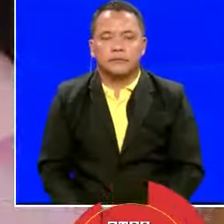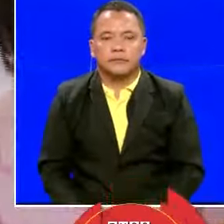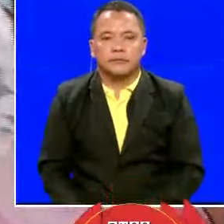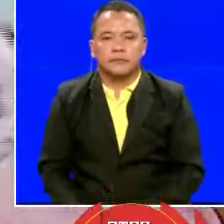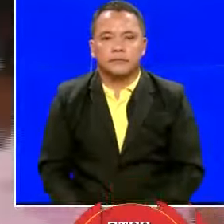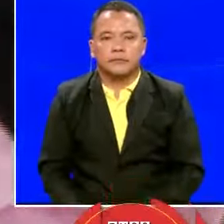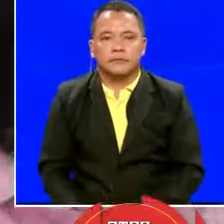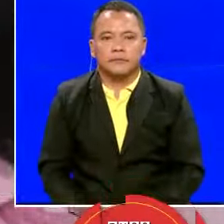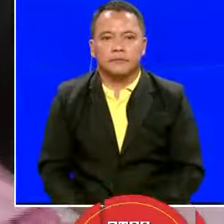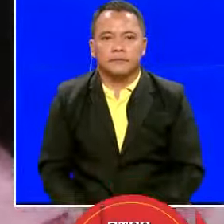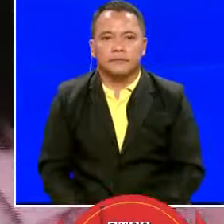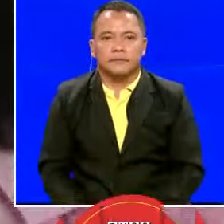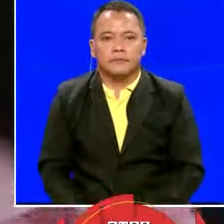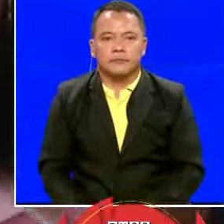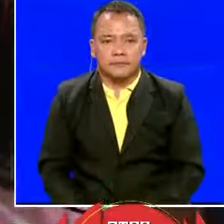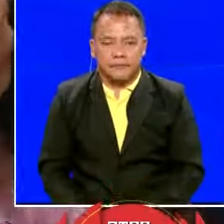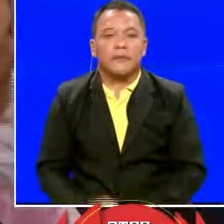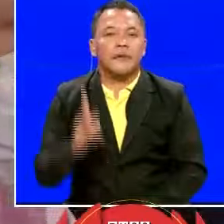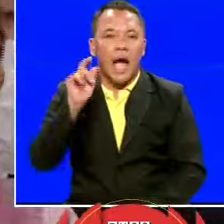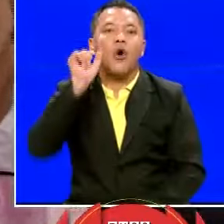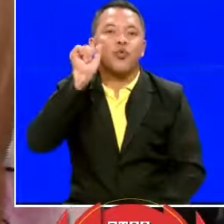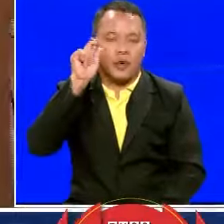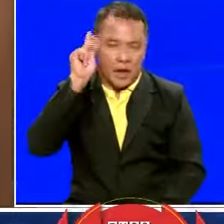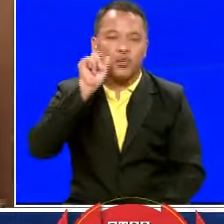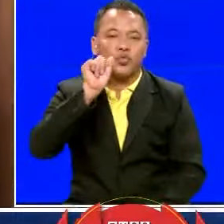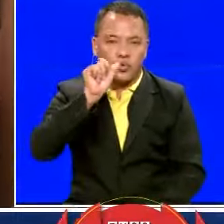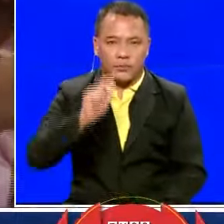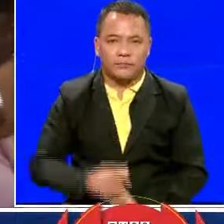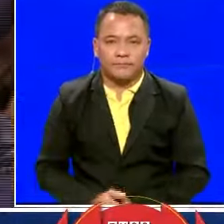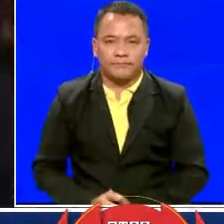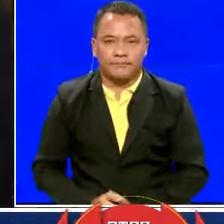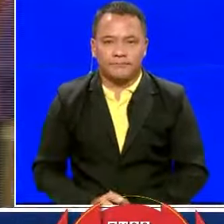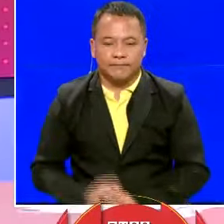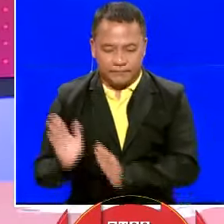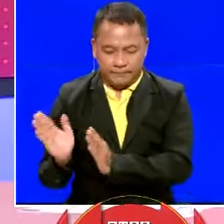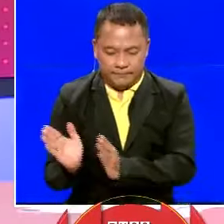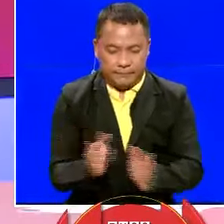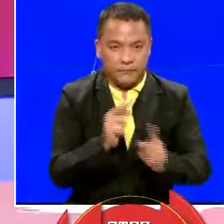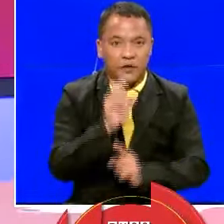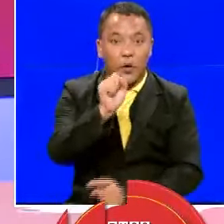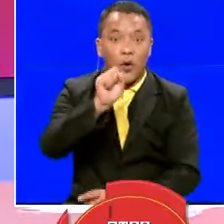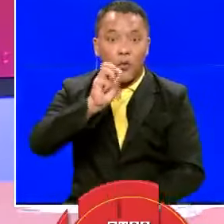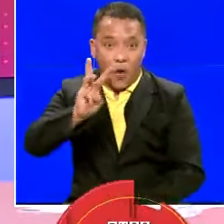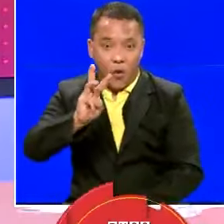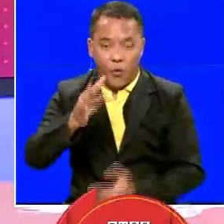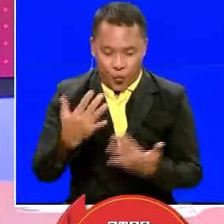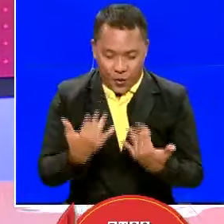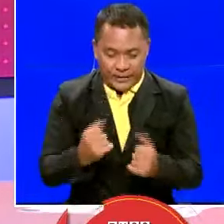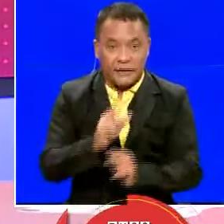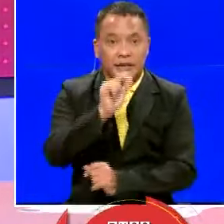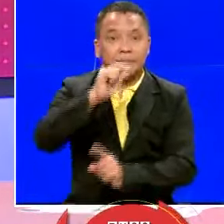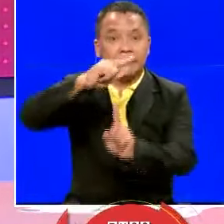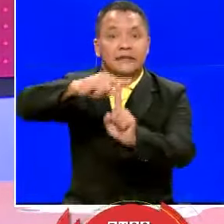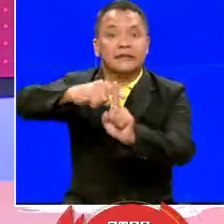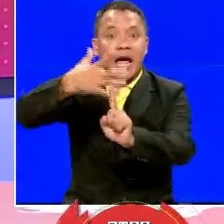ก็เป็นข่าวด่วนเข้ามานะครับท่านผู้ชมครับ อ่ะไปดูกันที่สวกันบ้างครับวันนี้20พฤษ